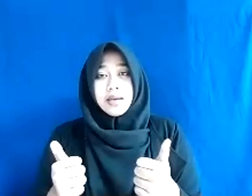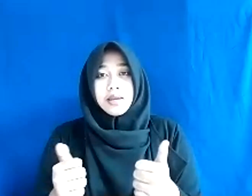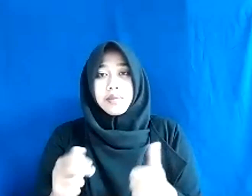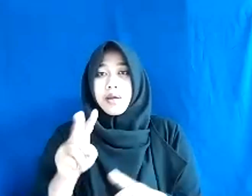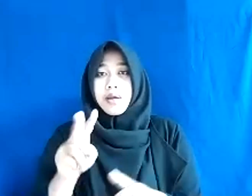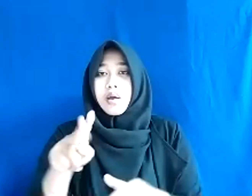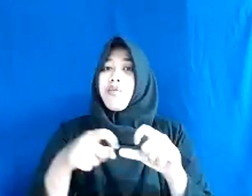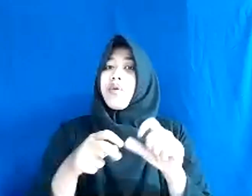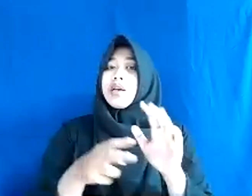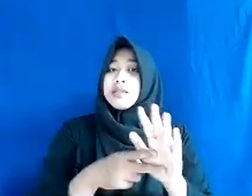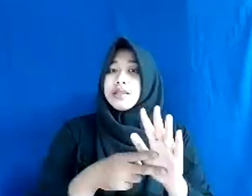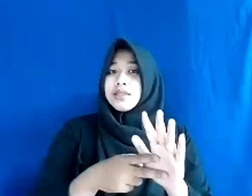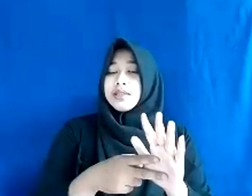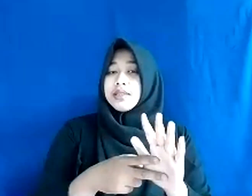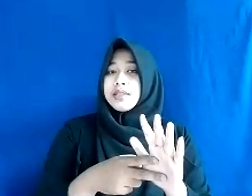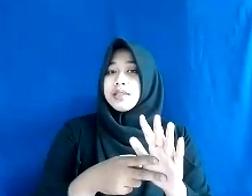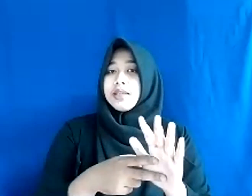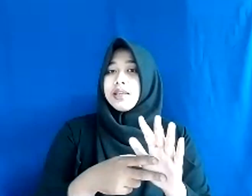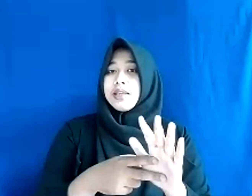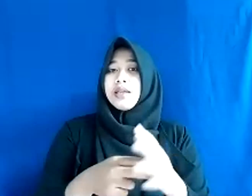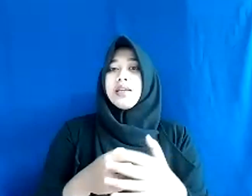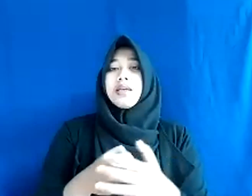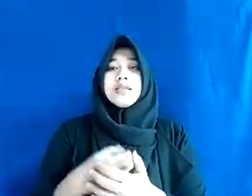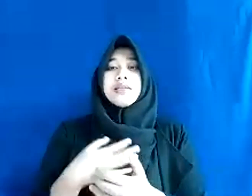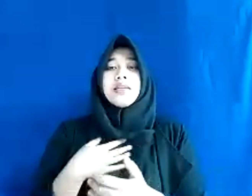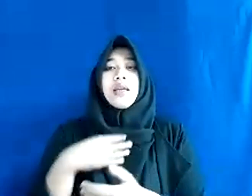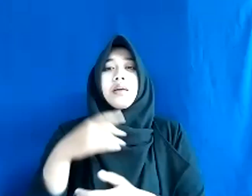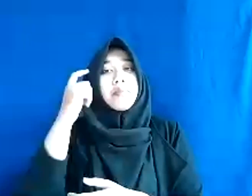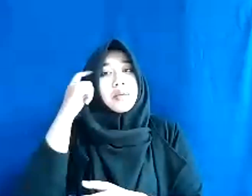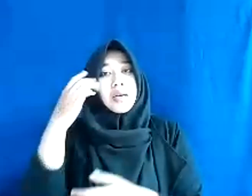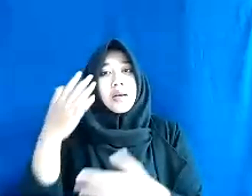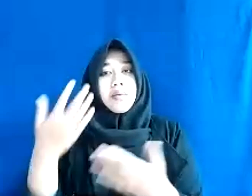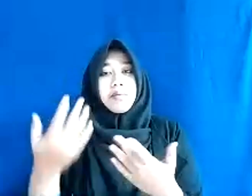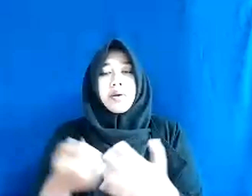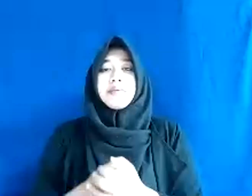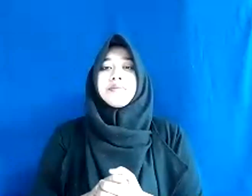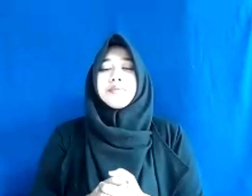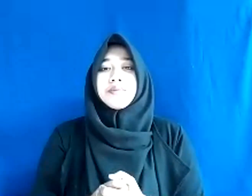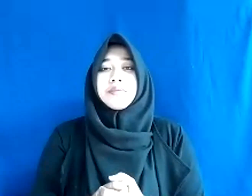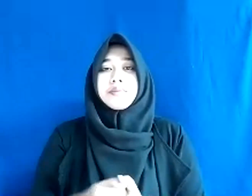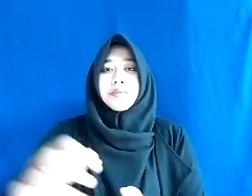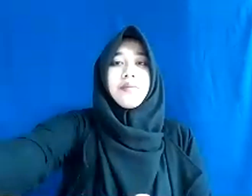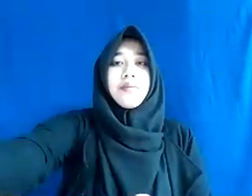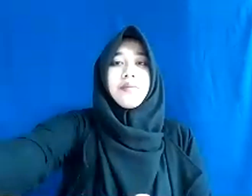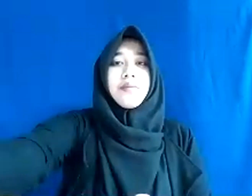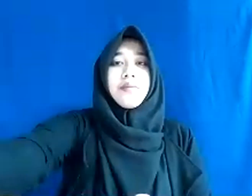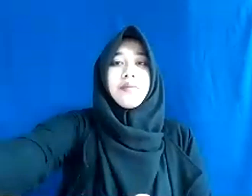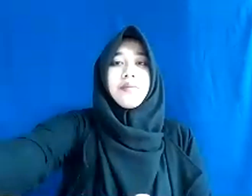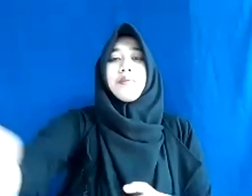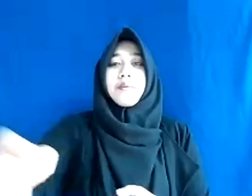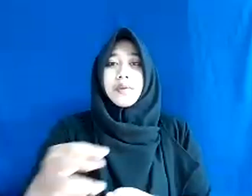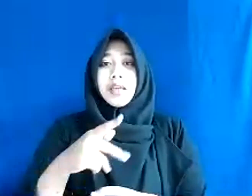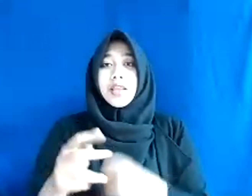tidak biasanya kita, negara, otoritas, masyarakat,